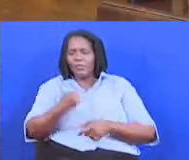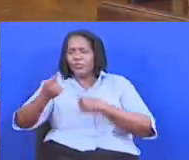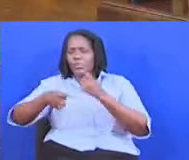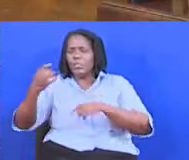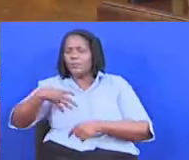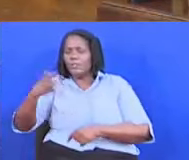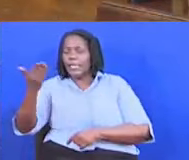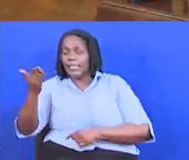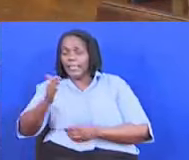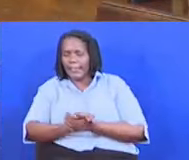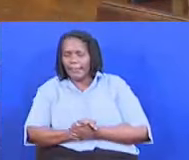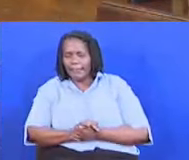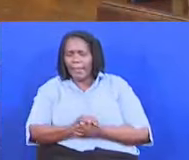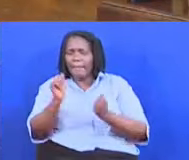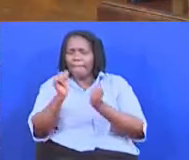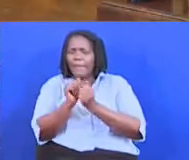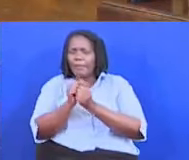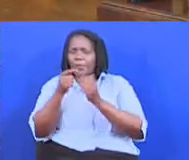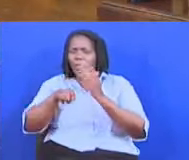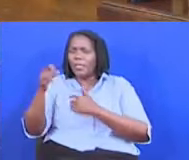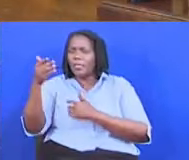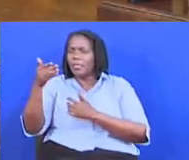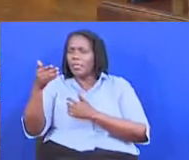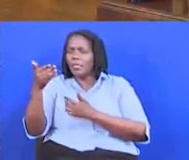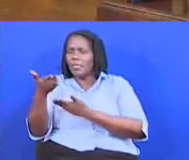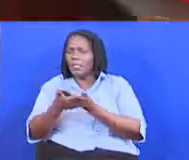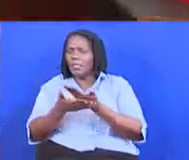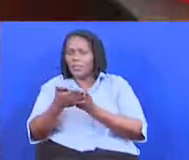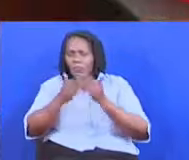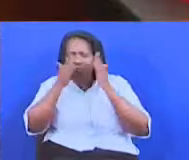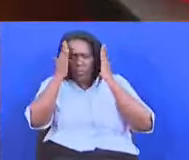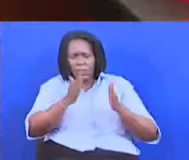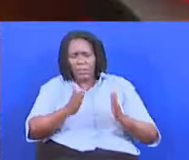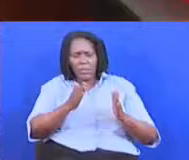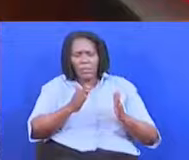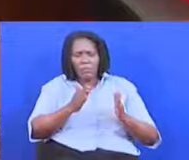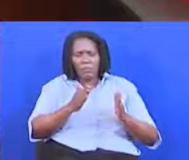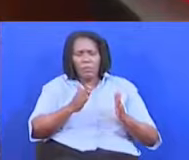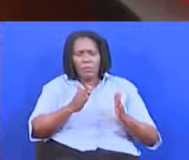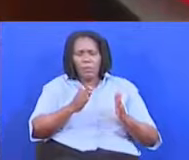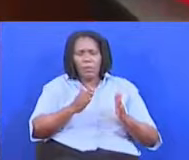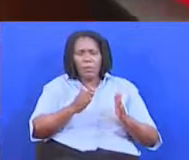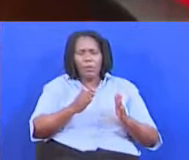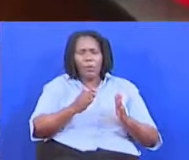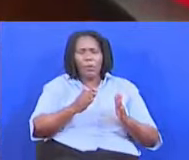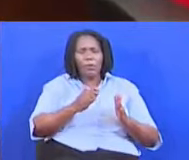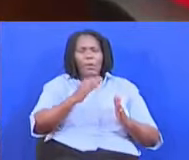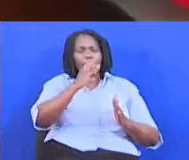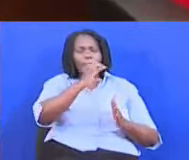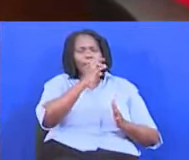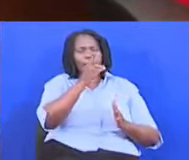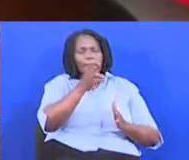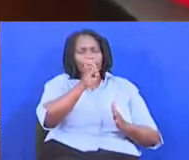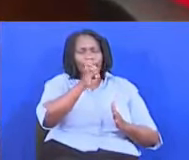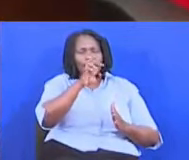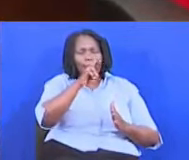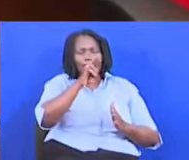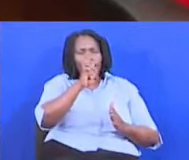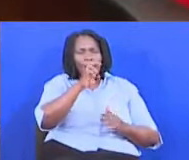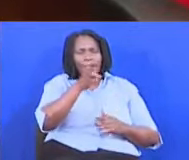Wizara ya Mambo ya Ndani ya Nchi, Mheshimiwa Emmanuel Peter Cherehani, mbunge wa Ushetu, sasa ulize swali